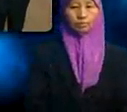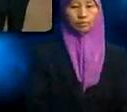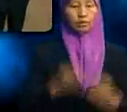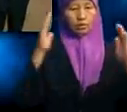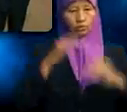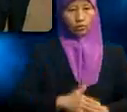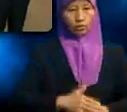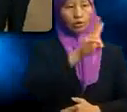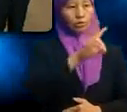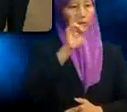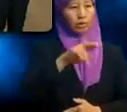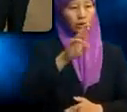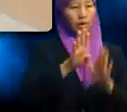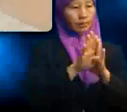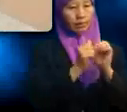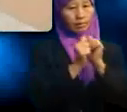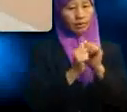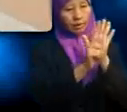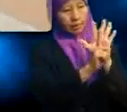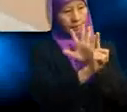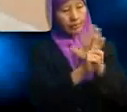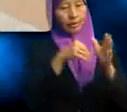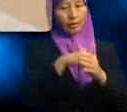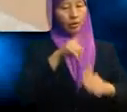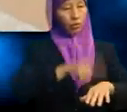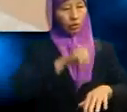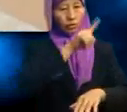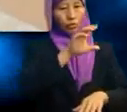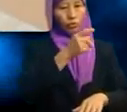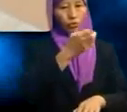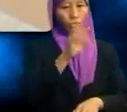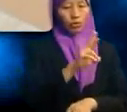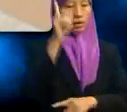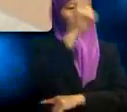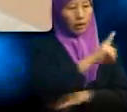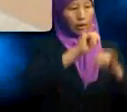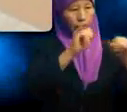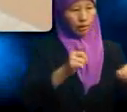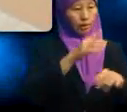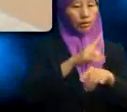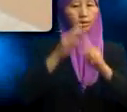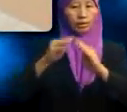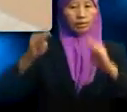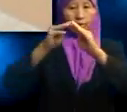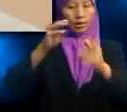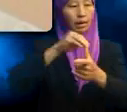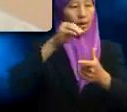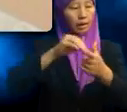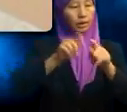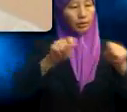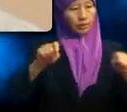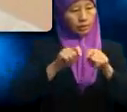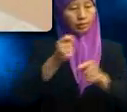dua rakaat berjemaah dalam waktu zuhur pada hari Jumaat di masjid atau tempat-tempat